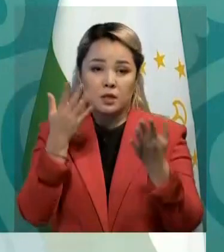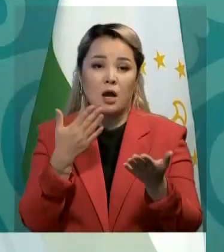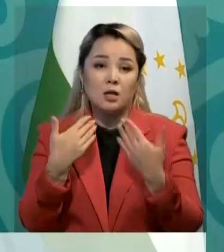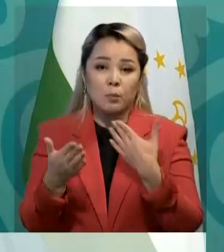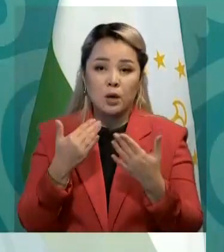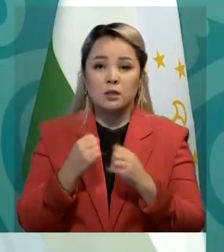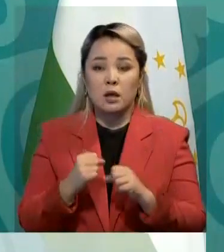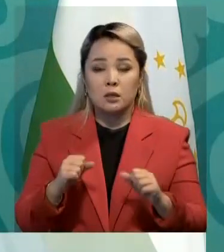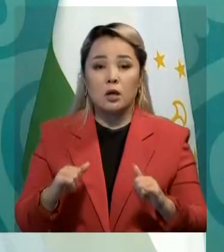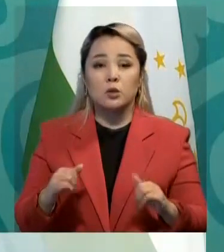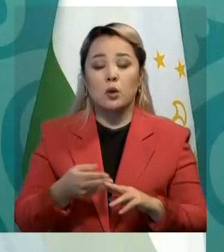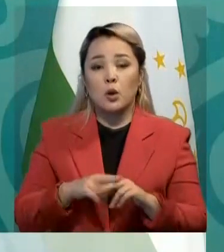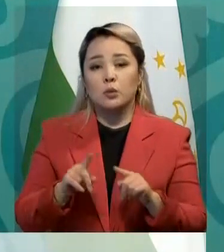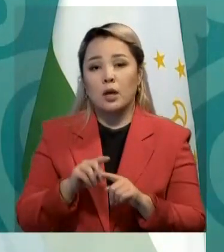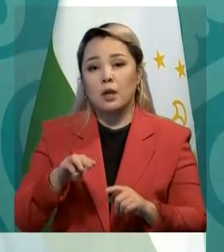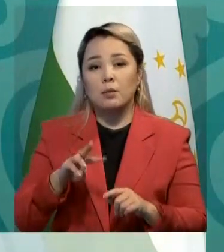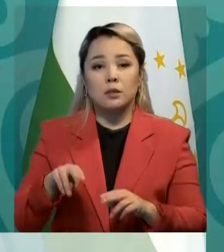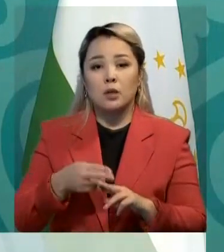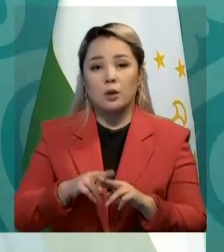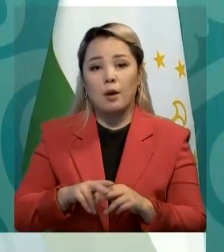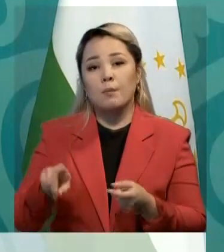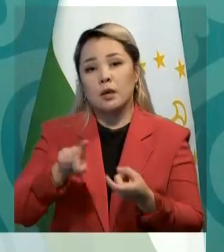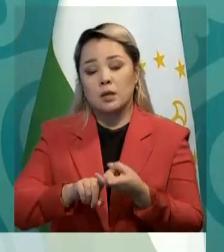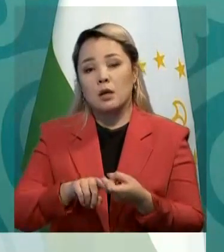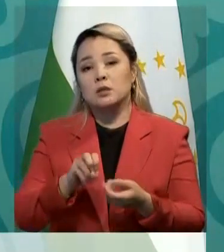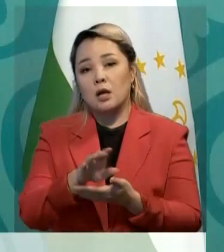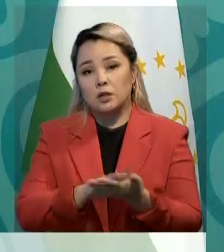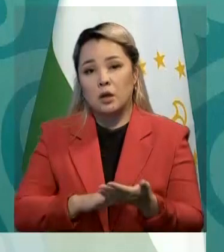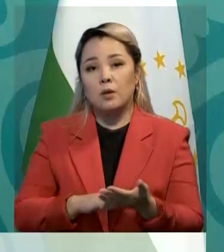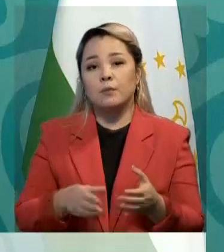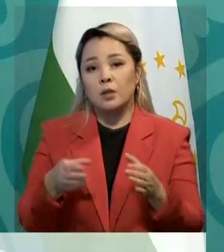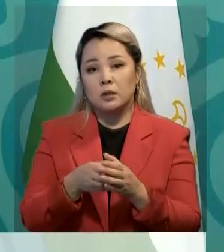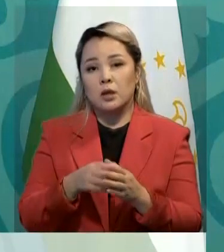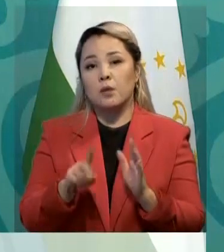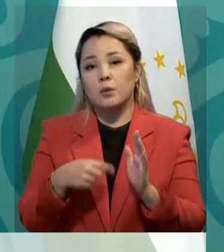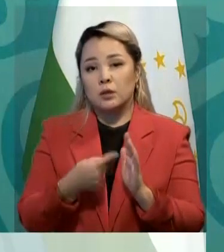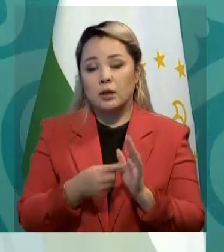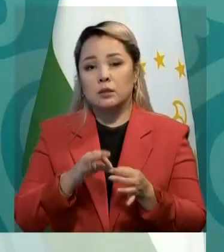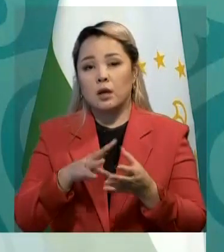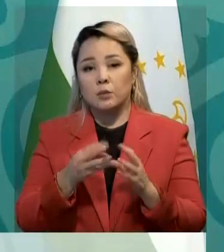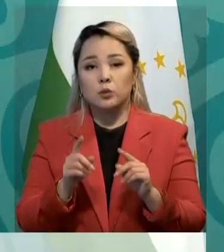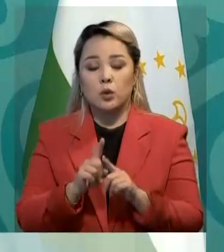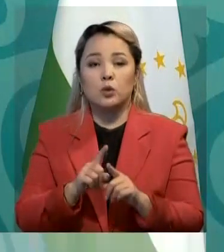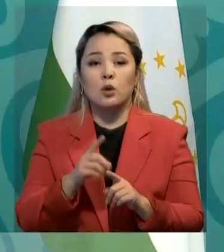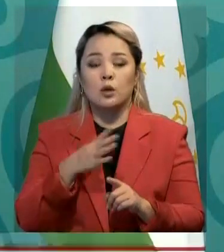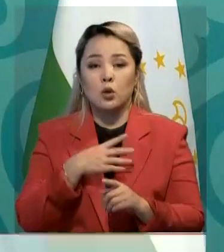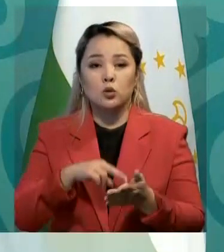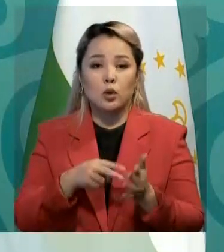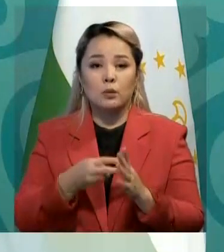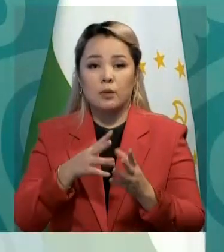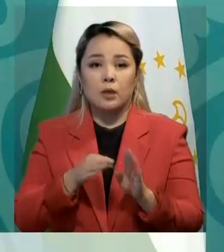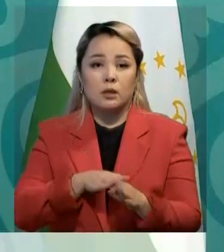арқылы, мынау тамад елдері арасындағы байланысымызды, мынау қордаланған мәселелерді алдағы